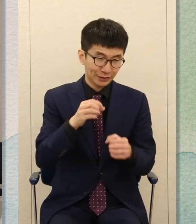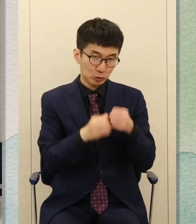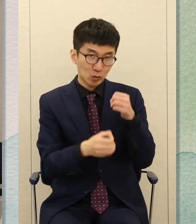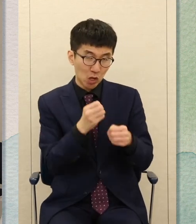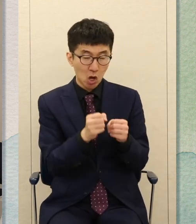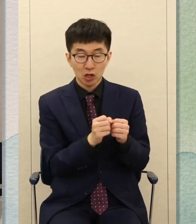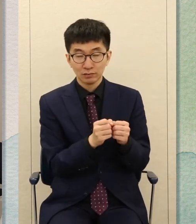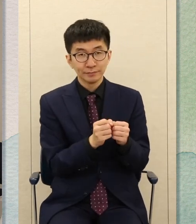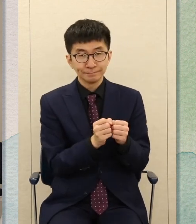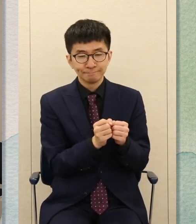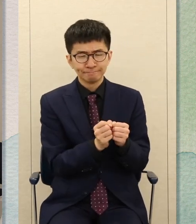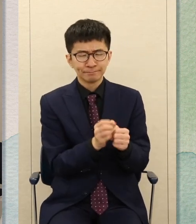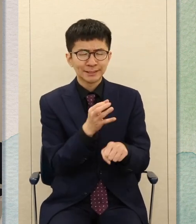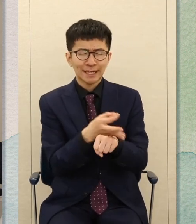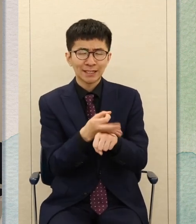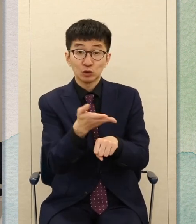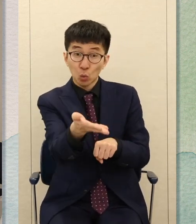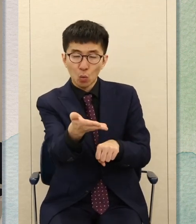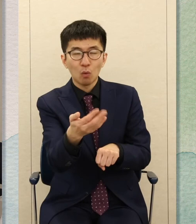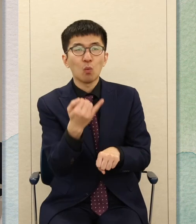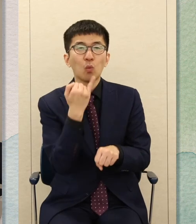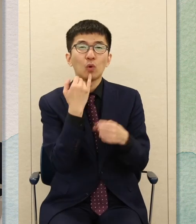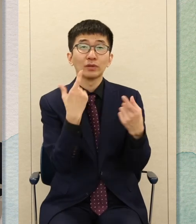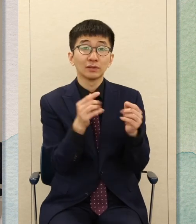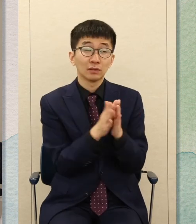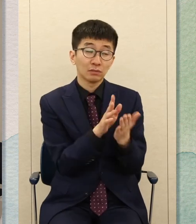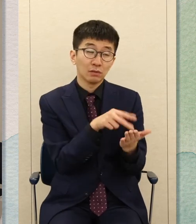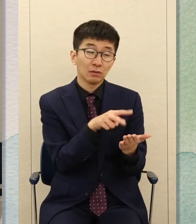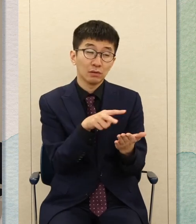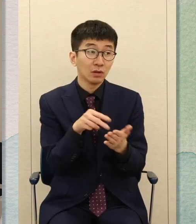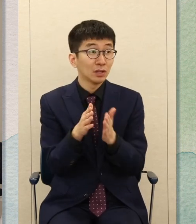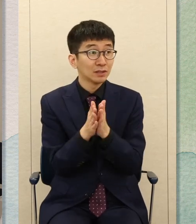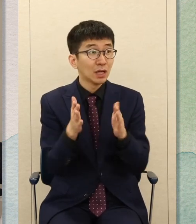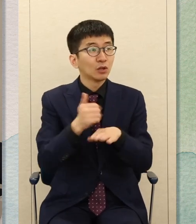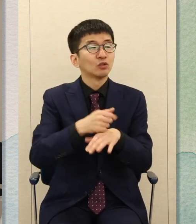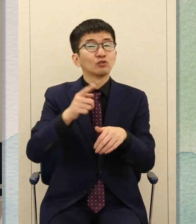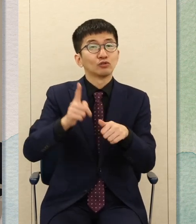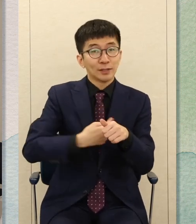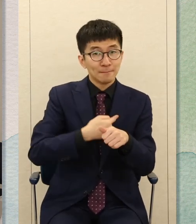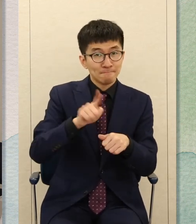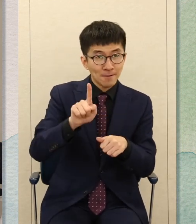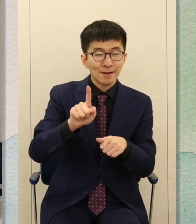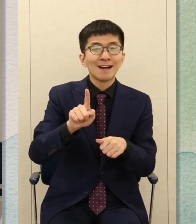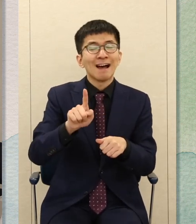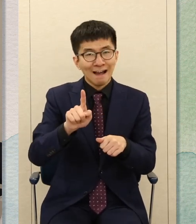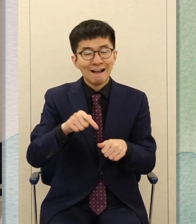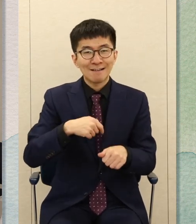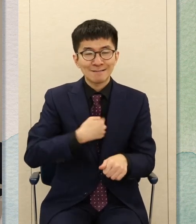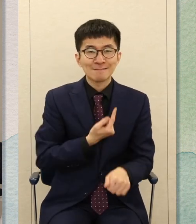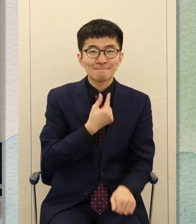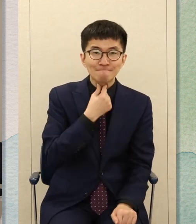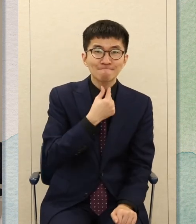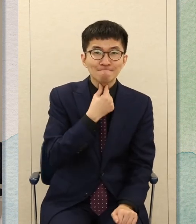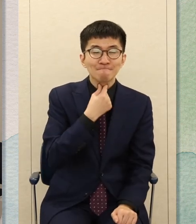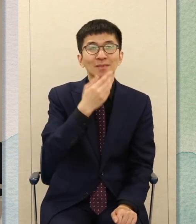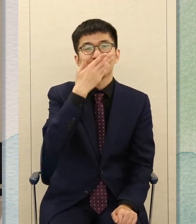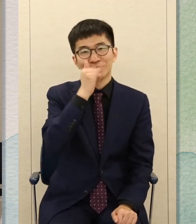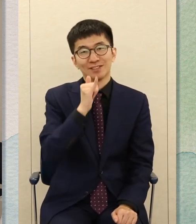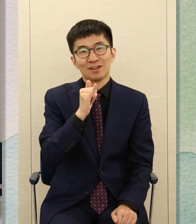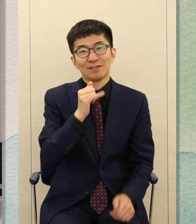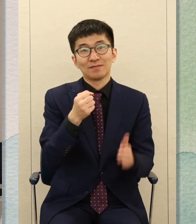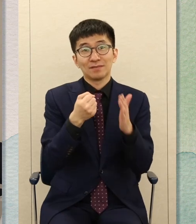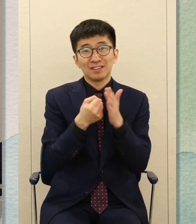되니까요. 읽다 보면 독서력이 붙고요. 독서력이 붙으면 어떤 책을 읽어야 될지는 스스로 결정하게 돼요. 그래서